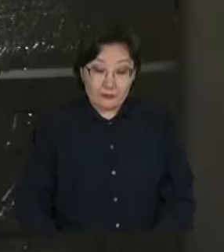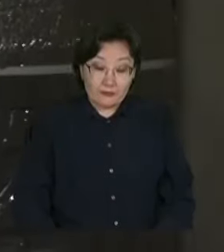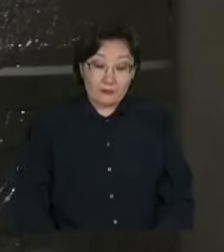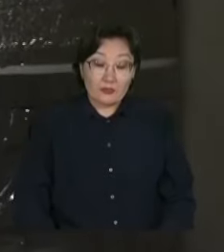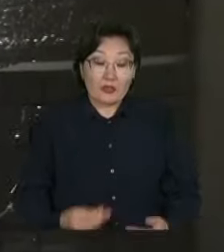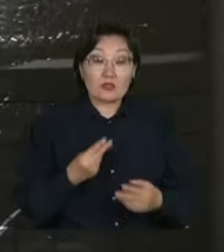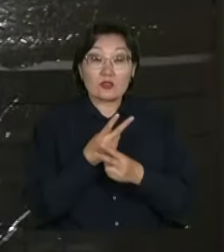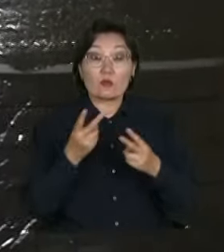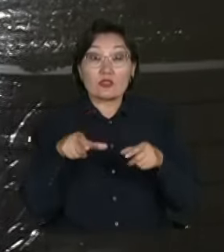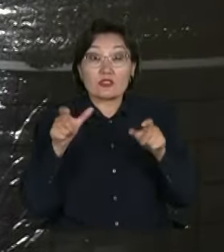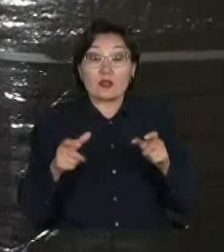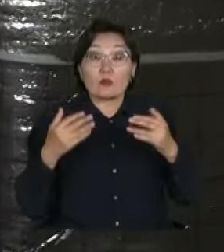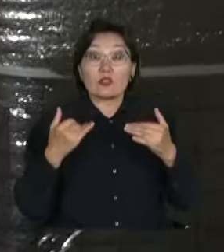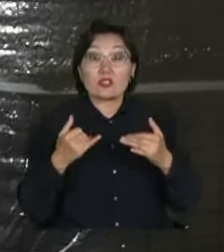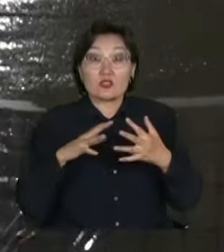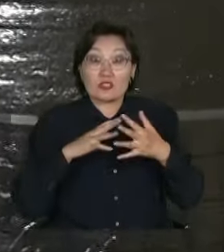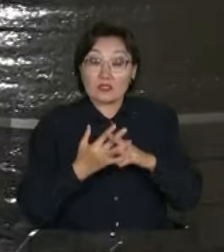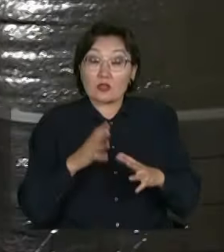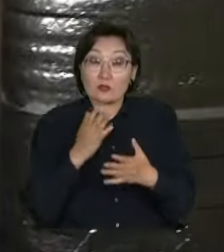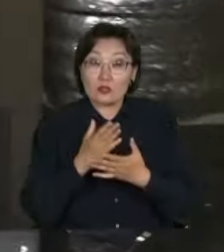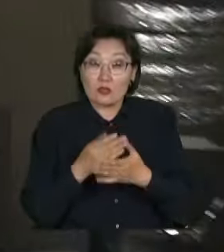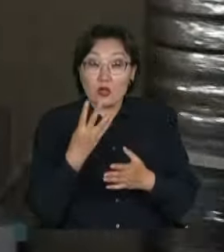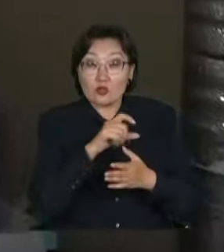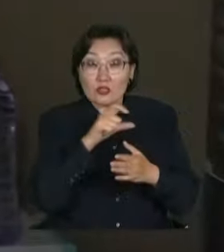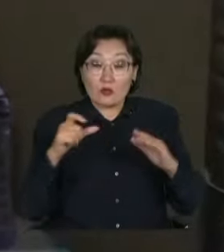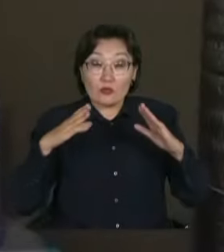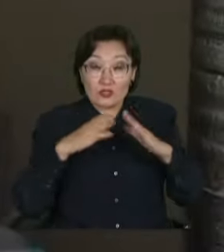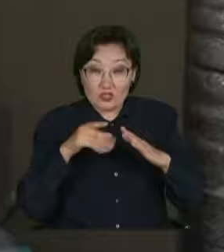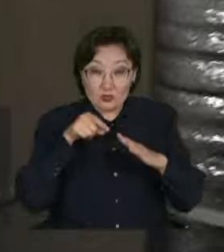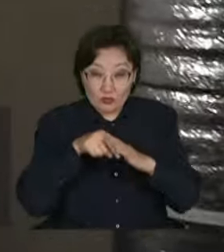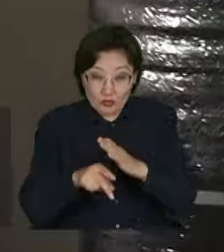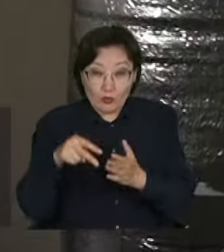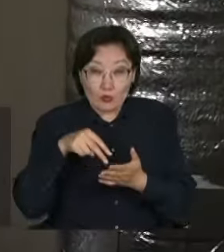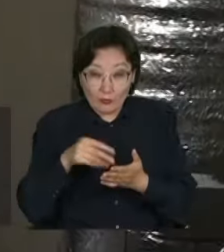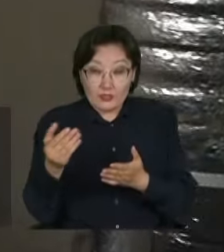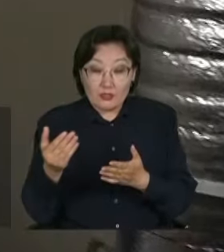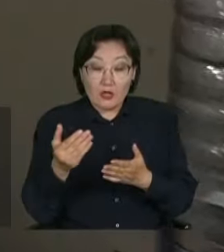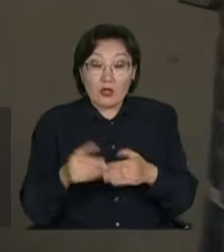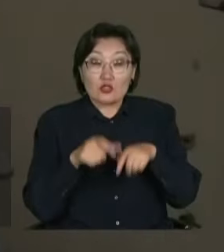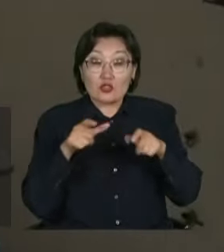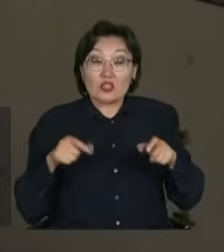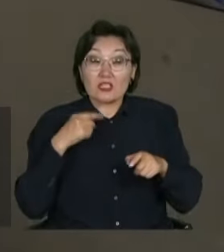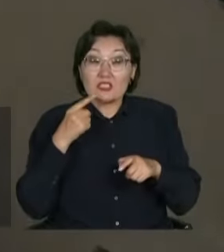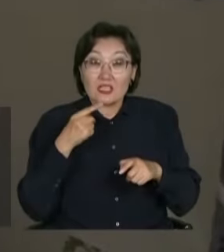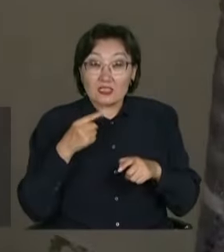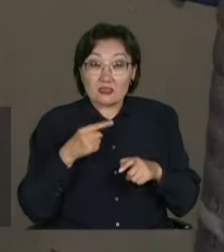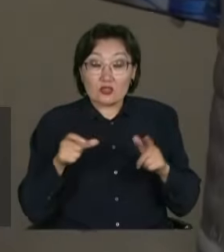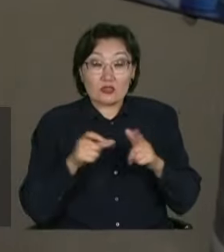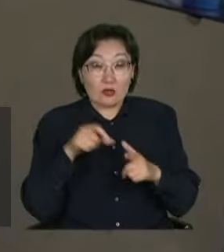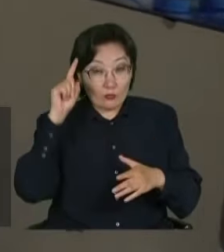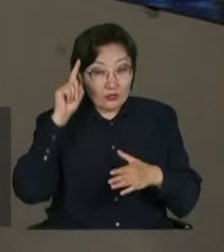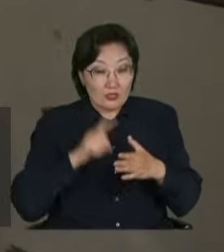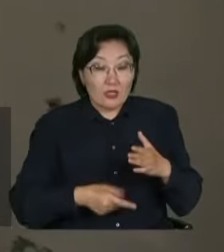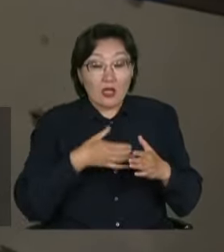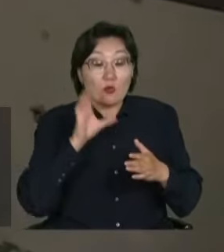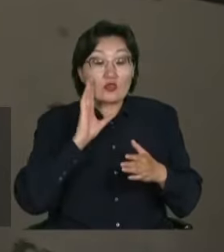Мінекей қымбатты көрермен, біз дәл қазір ауылда орналасқан 4 қабатты үйлердің бірінде тұрмыз. Тұрғындардың сөзіне сүйенсек, ауыз су